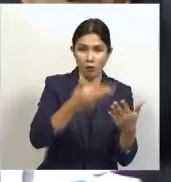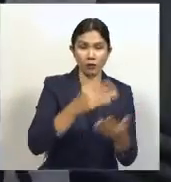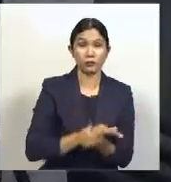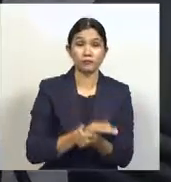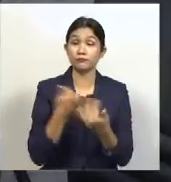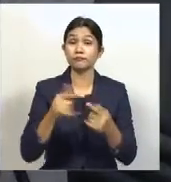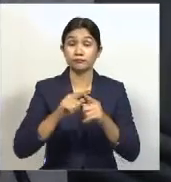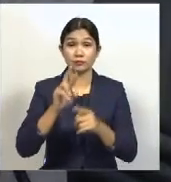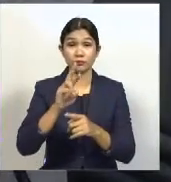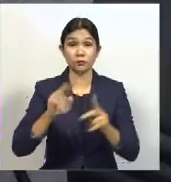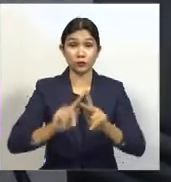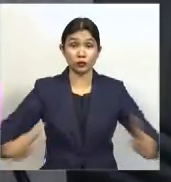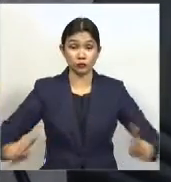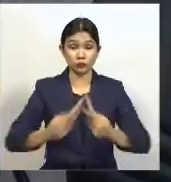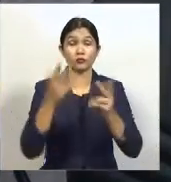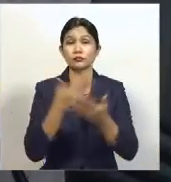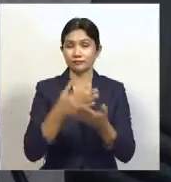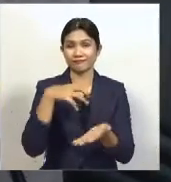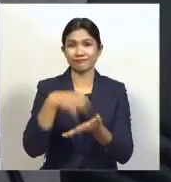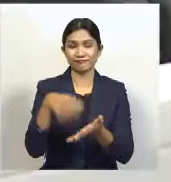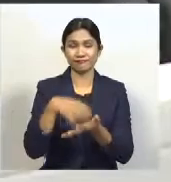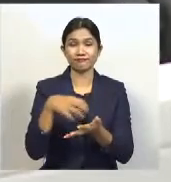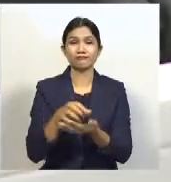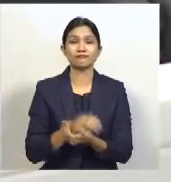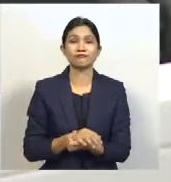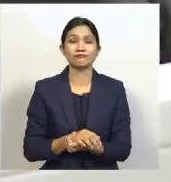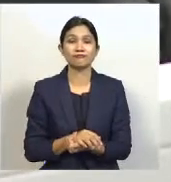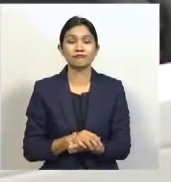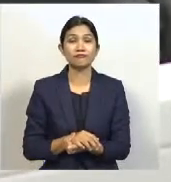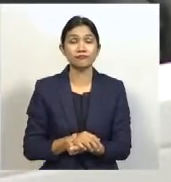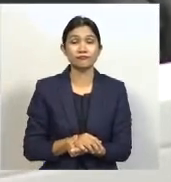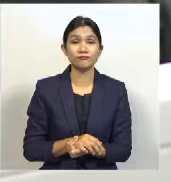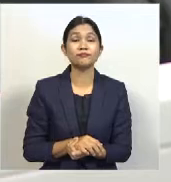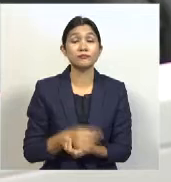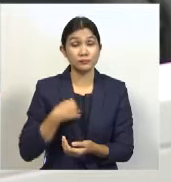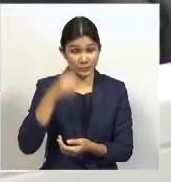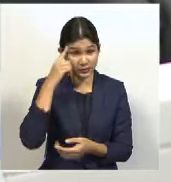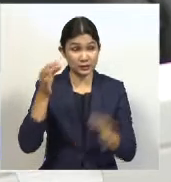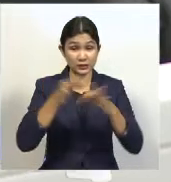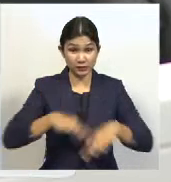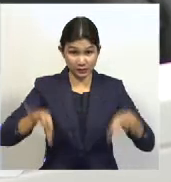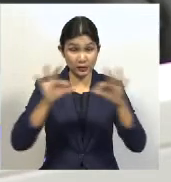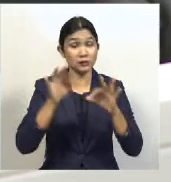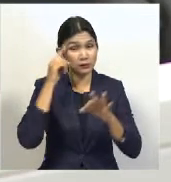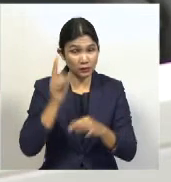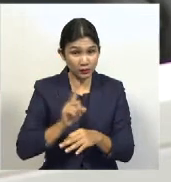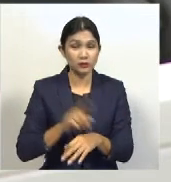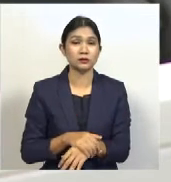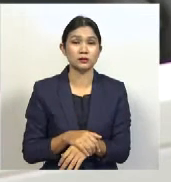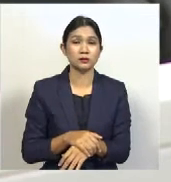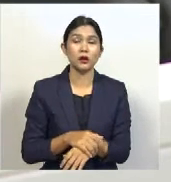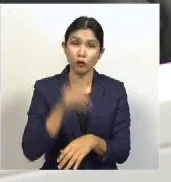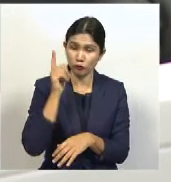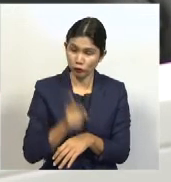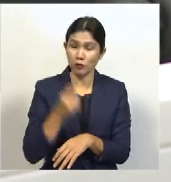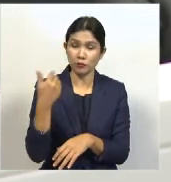านรัฐมนตรีว่าการกระทรวงการคลังกันครับ ก็เห็นความจำเป็นนะครับเห็นความจำเป็นว่าจะ